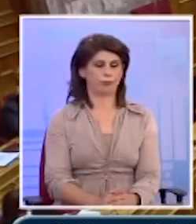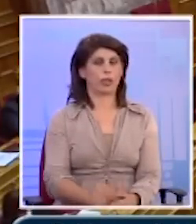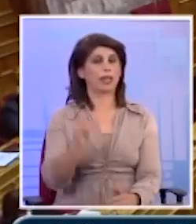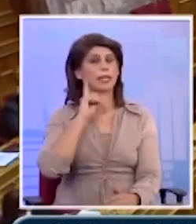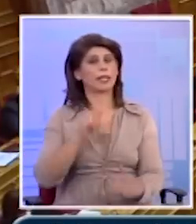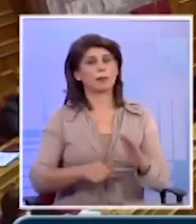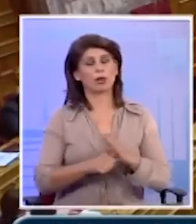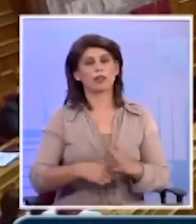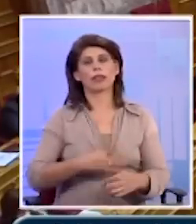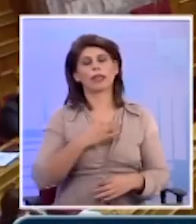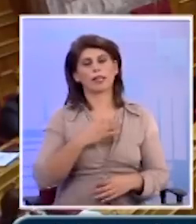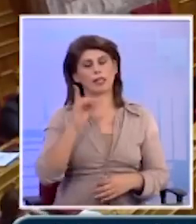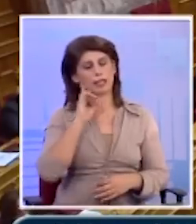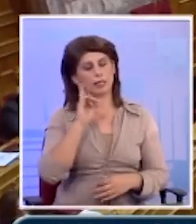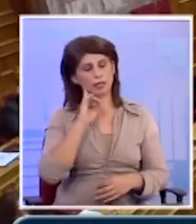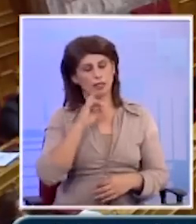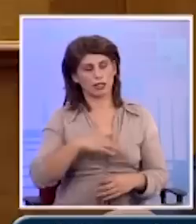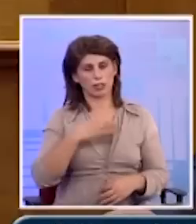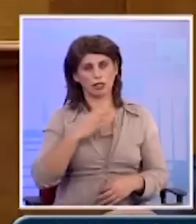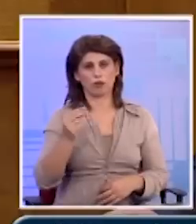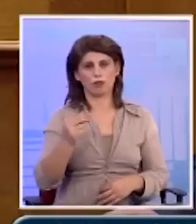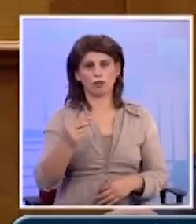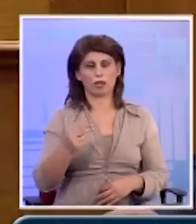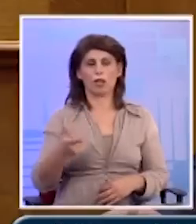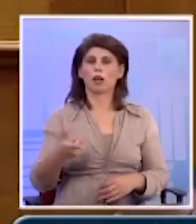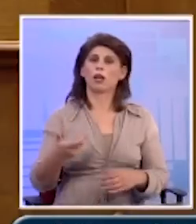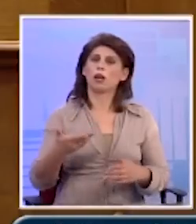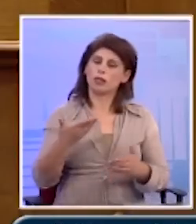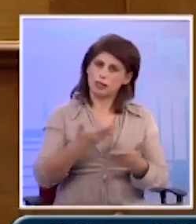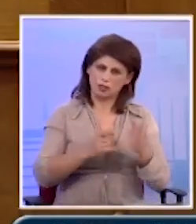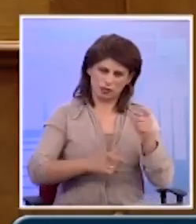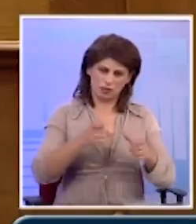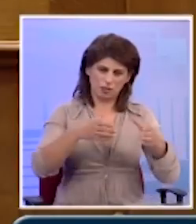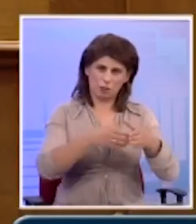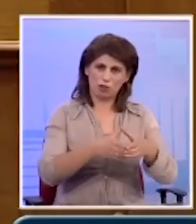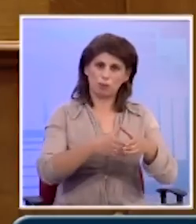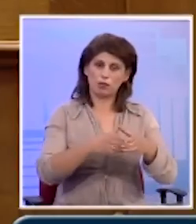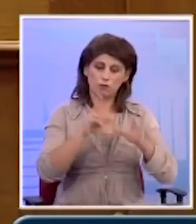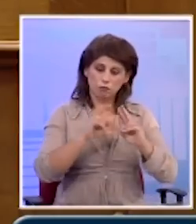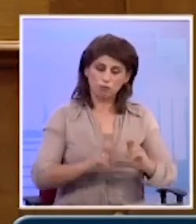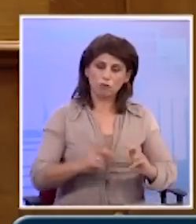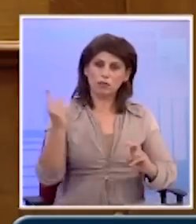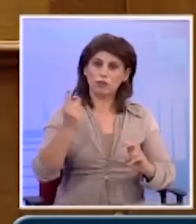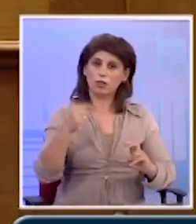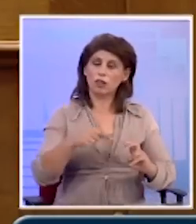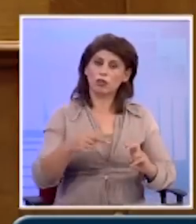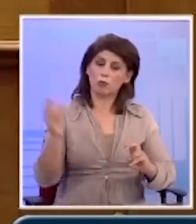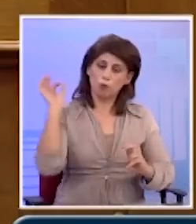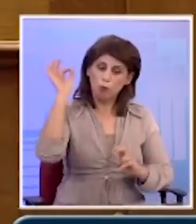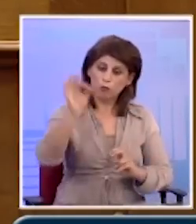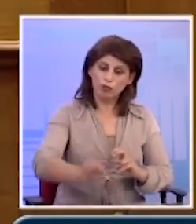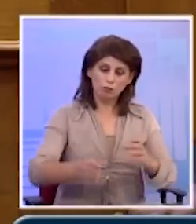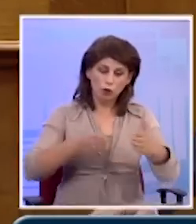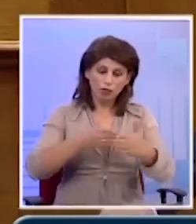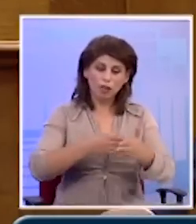Κυρία Πρόεδρε, κυρίες και κύριοι βουλευτές, η συζήτηση επί της πρότασης για την Εξεταστική Επιτροπή για τη διερεύνηση των συνθηκών υπό τις οποίες οδηγηθήκαμε